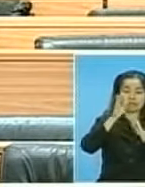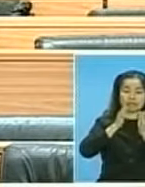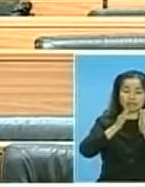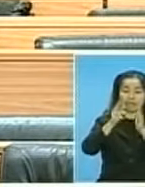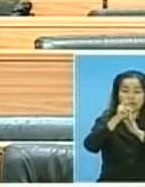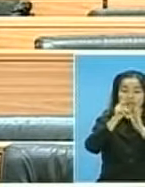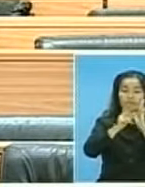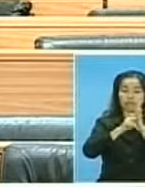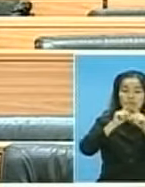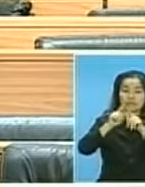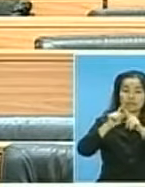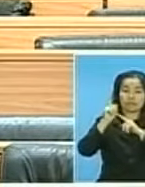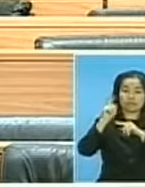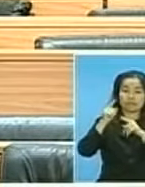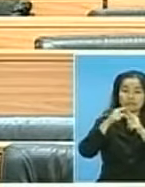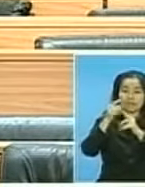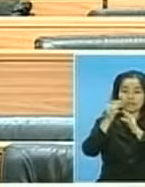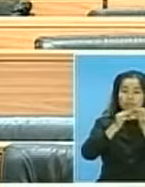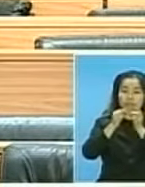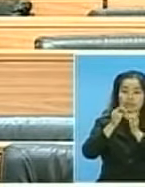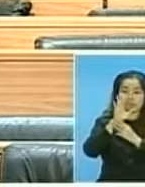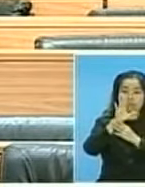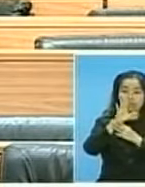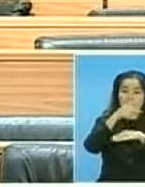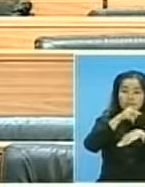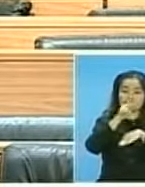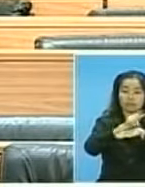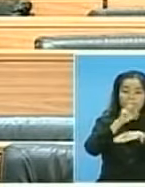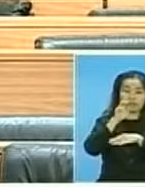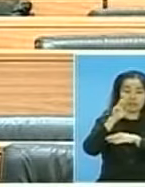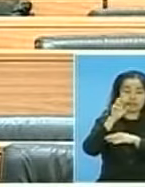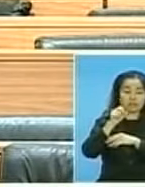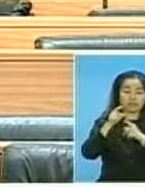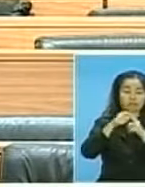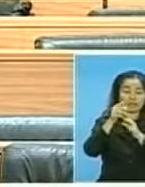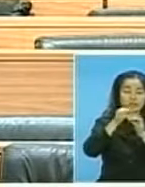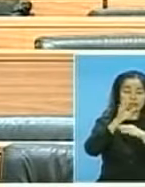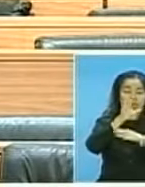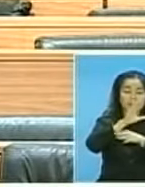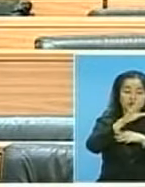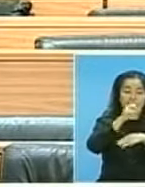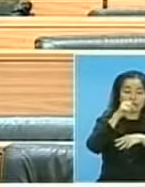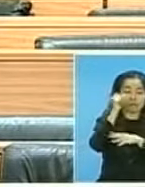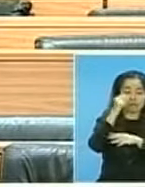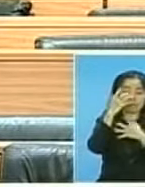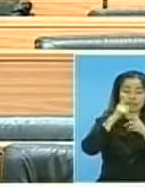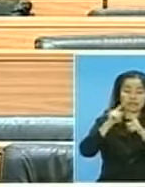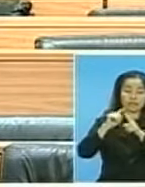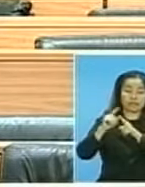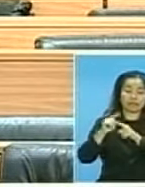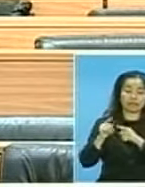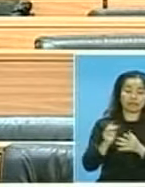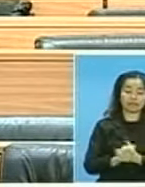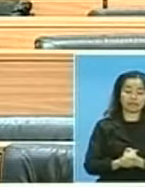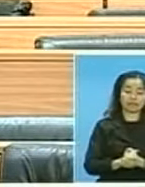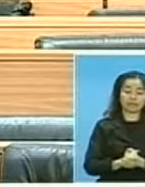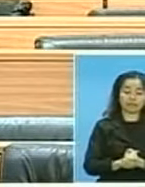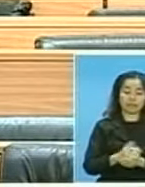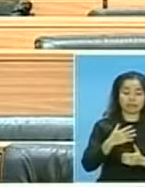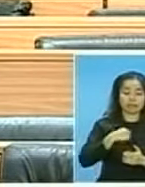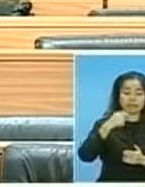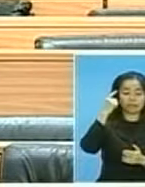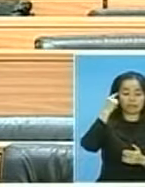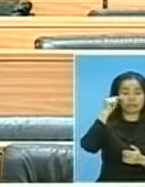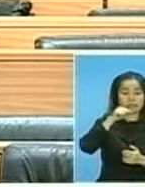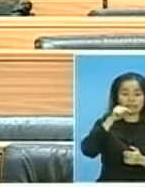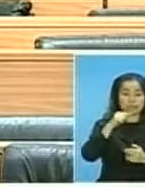ที่เป็นประธานเป็นที่ปรึกษาของประธานรัฐสภาที่ปรึกษาประธานสภาผู้แทนราษฎรผมเชื่อว่